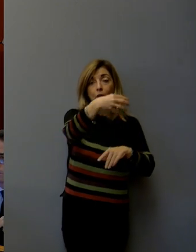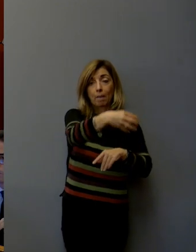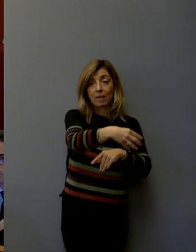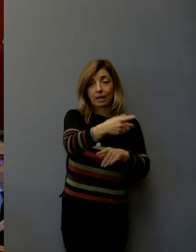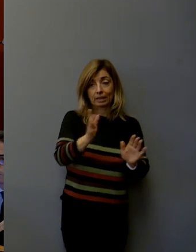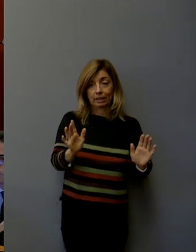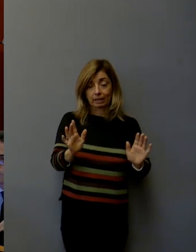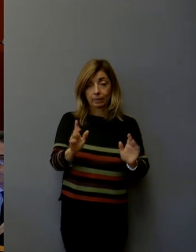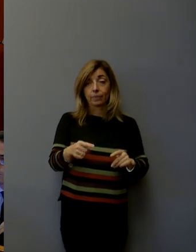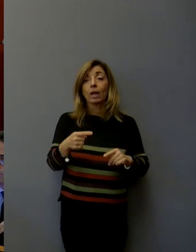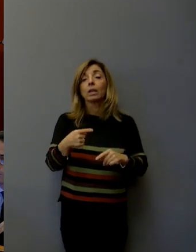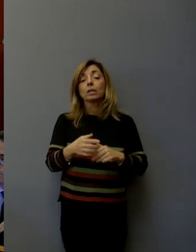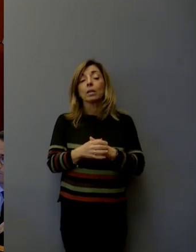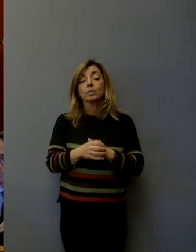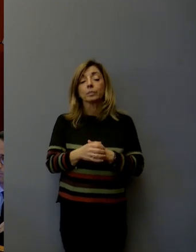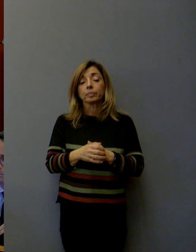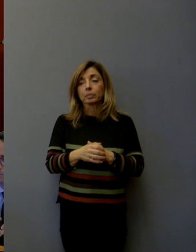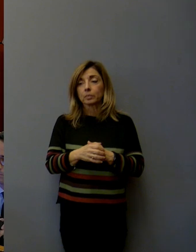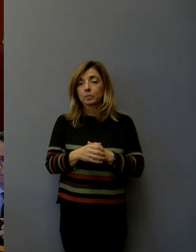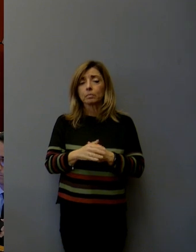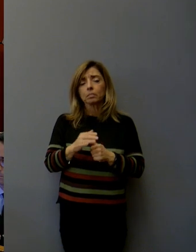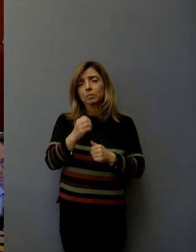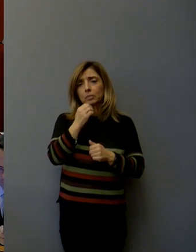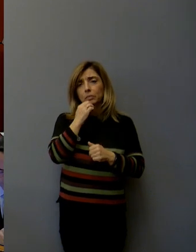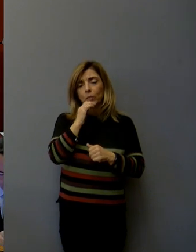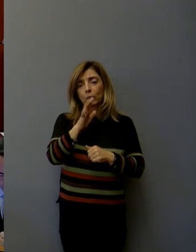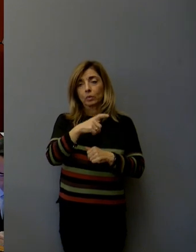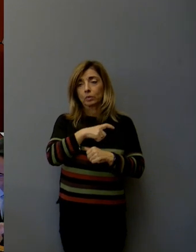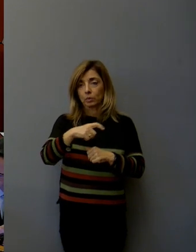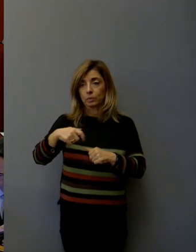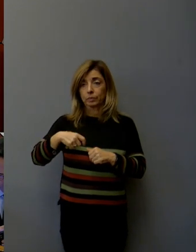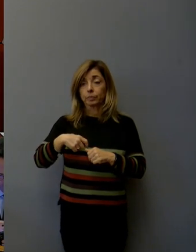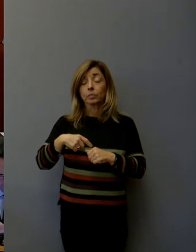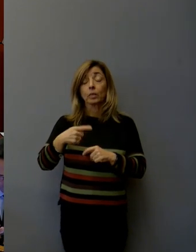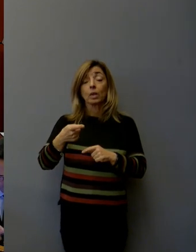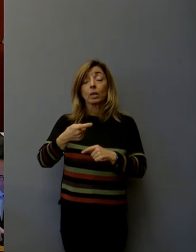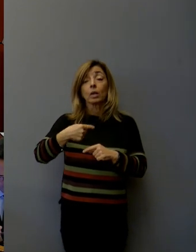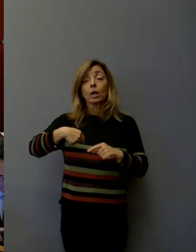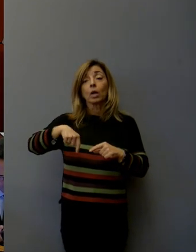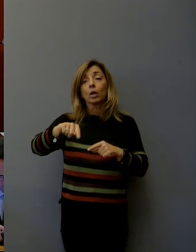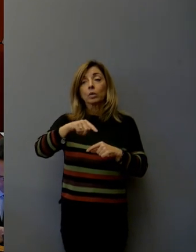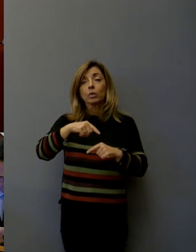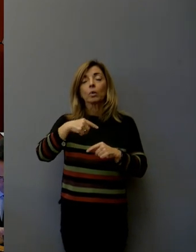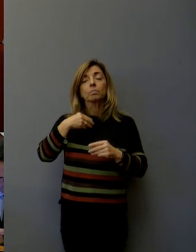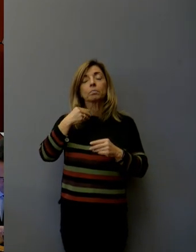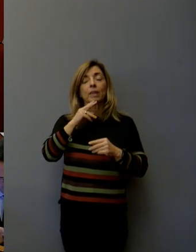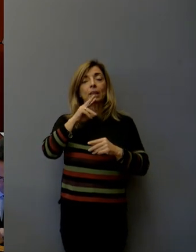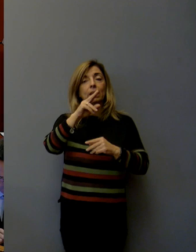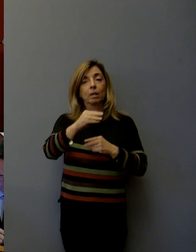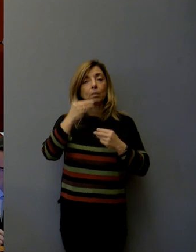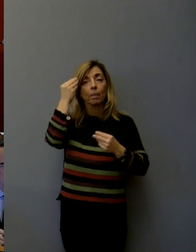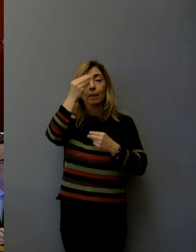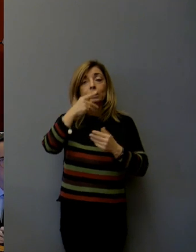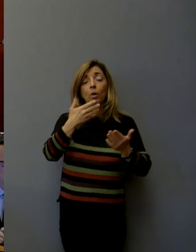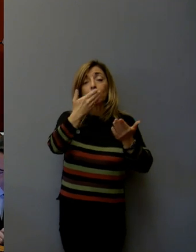e no sui scudi sindaco noi daremo indicazioni su quella che sarà la sua proposta e la proposta della sua giunta in